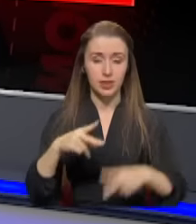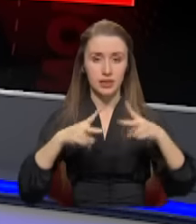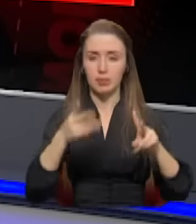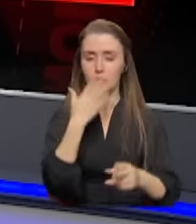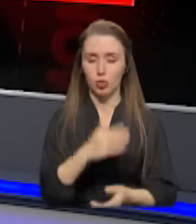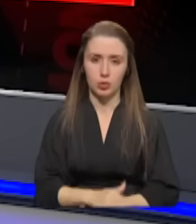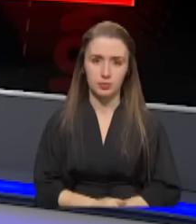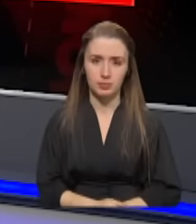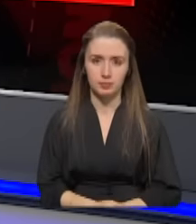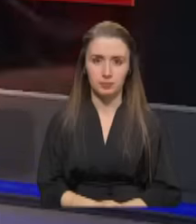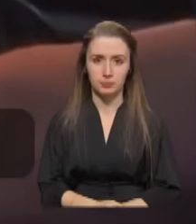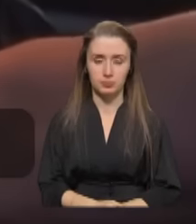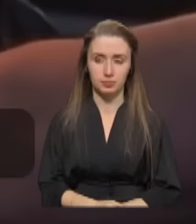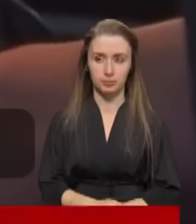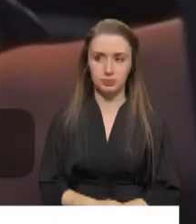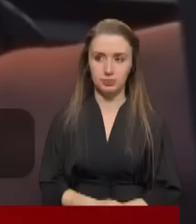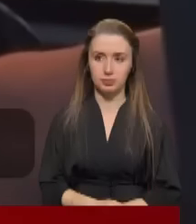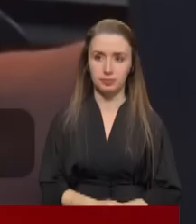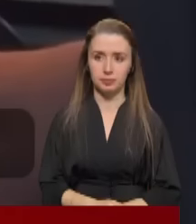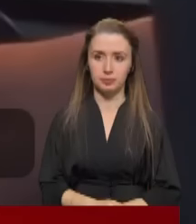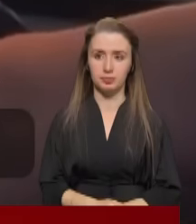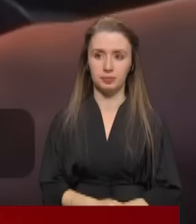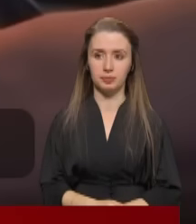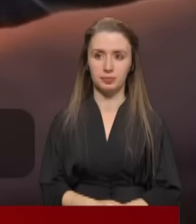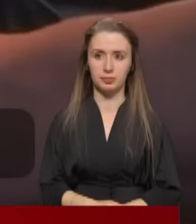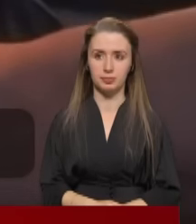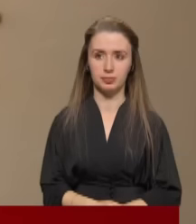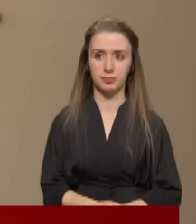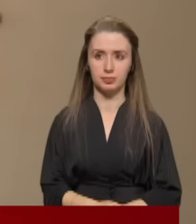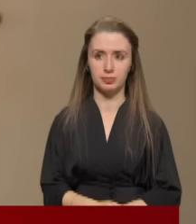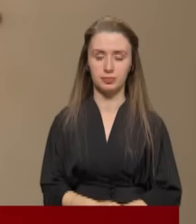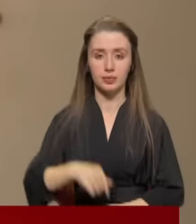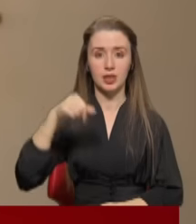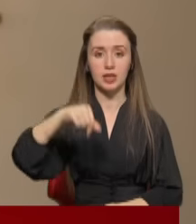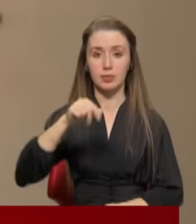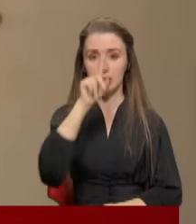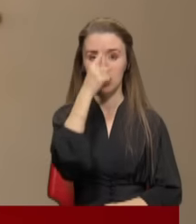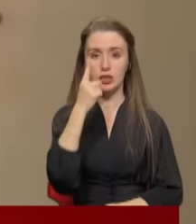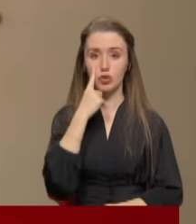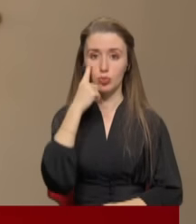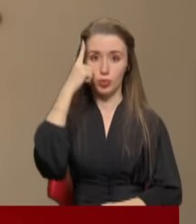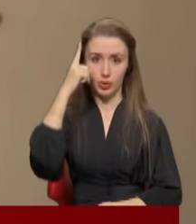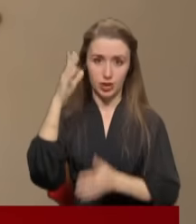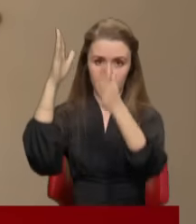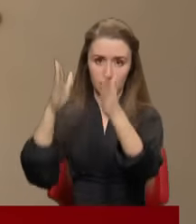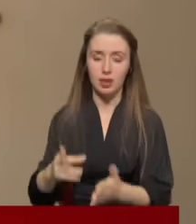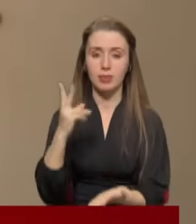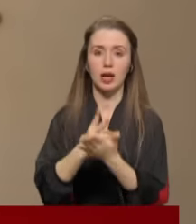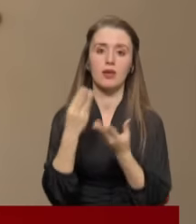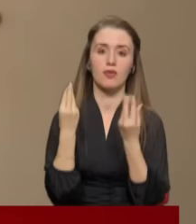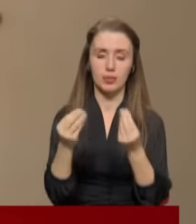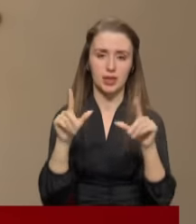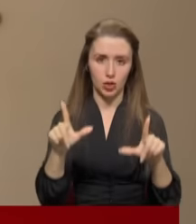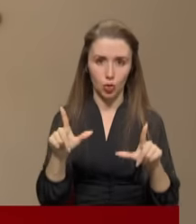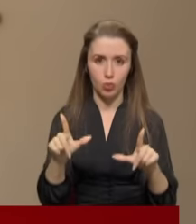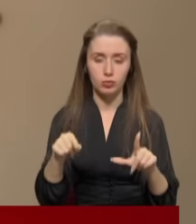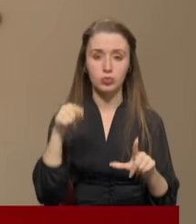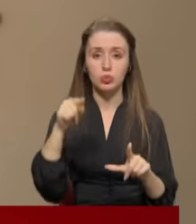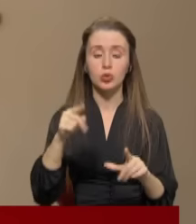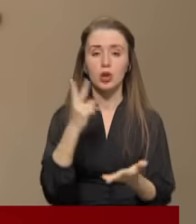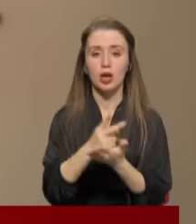yok. Yani bunu kişisel bir mağduriyet olarak görmüyorum. Şu anda sadece Cumhurbaşkanlığı'nın bir karar vermesi gerekiyor ve